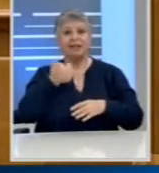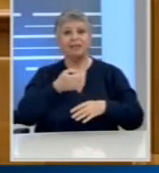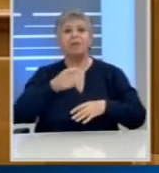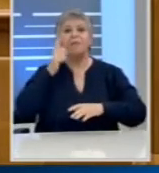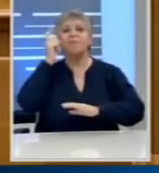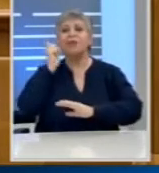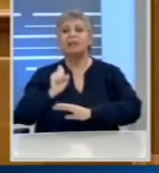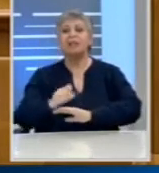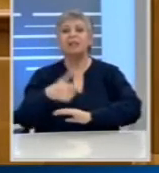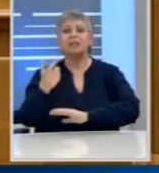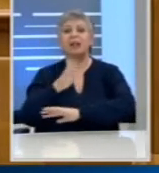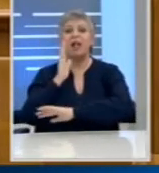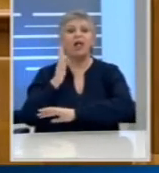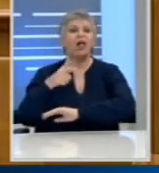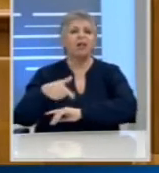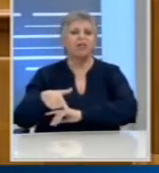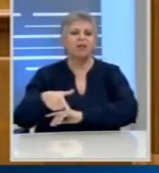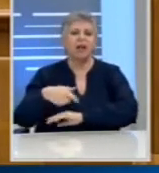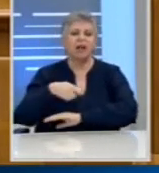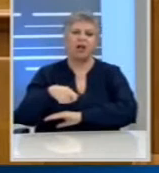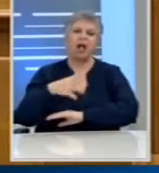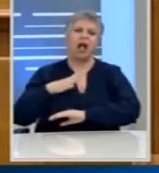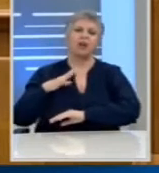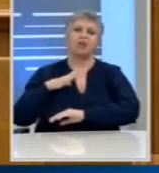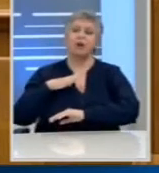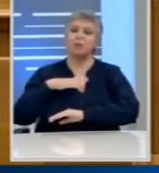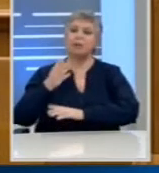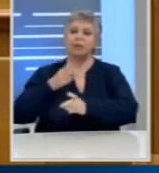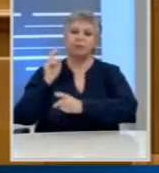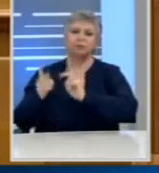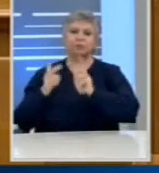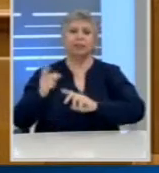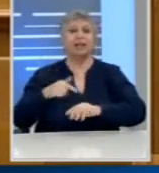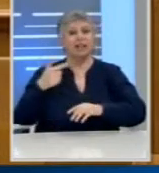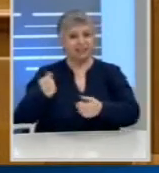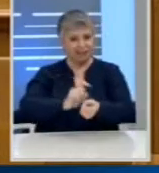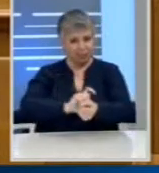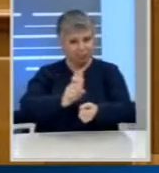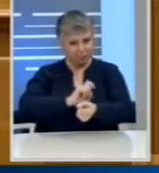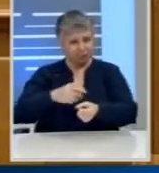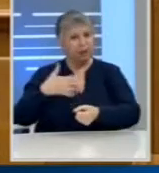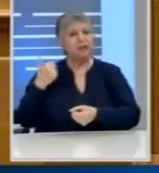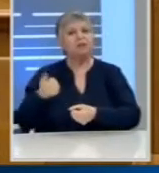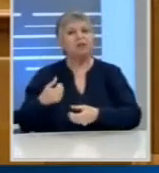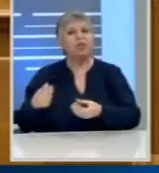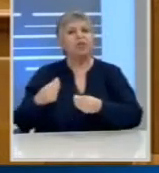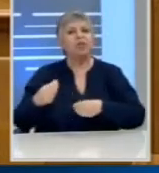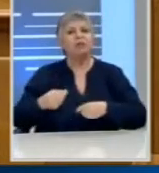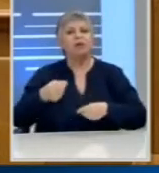ο ελληνικός λαός, κυρία Βούλτεψη. Και αν είστε τόσο εκνευρισμένοι, ελάτε να σας δώσω τσάι που έχω από τις παλιές εποχές, από